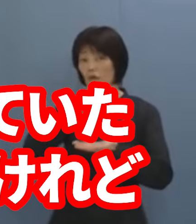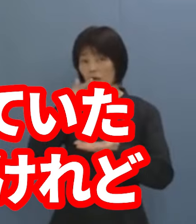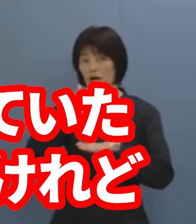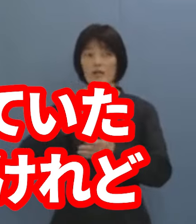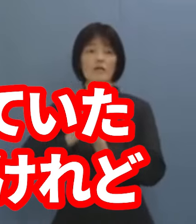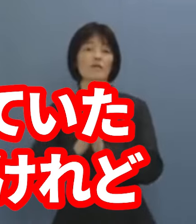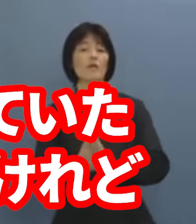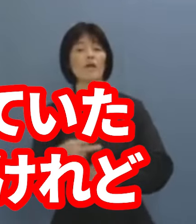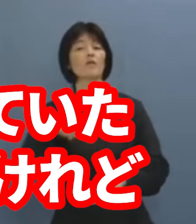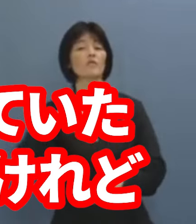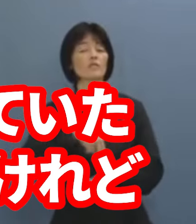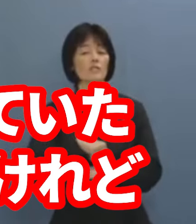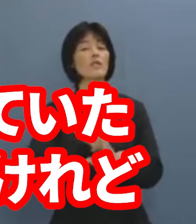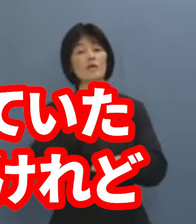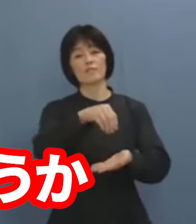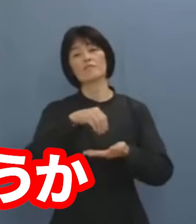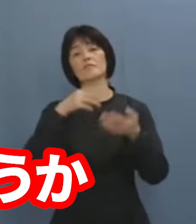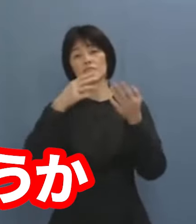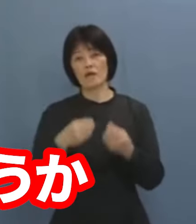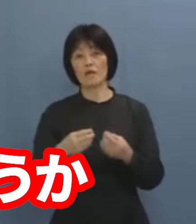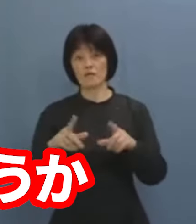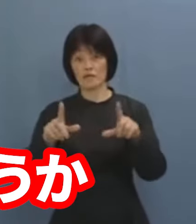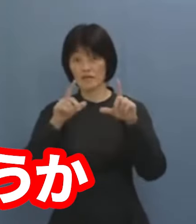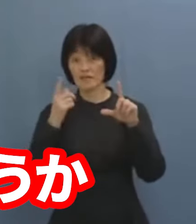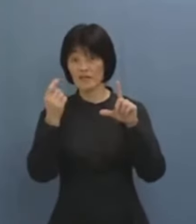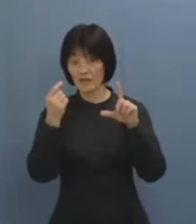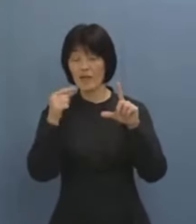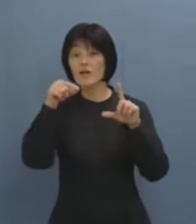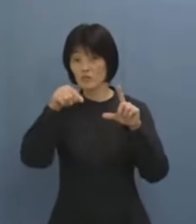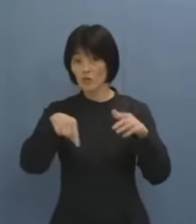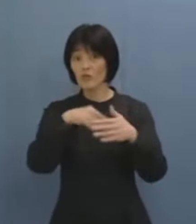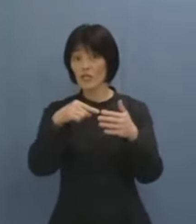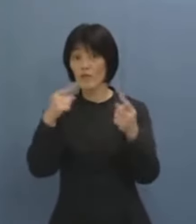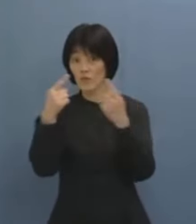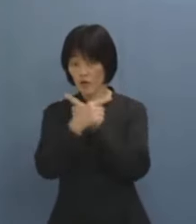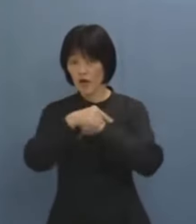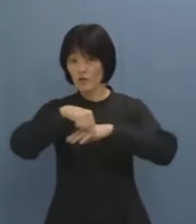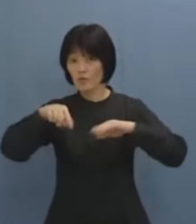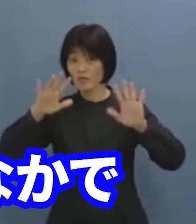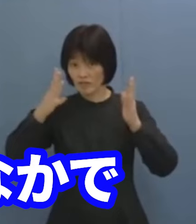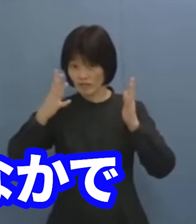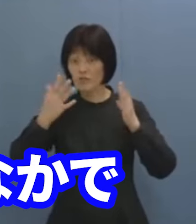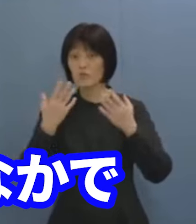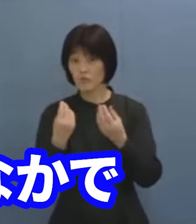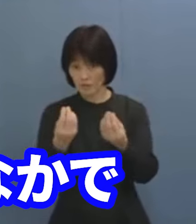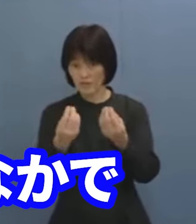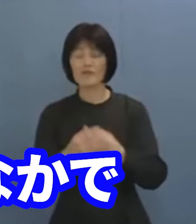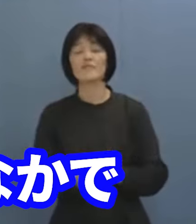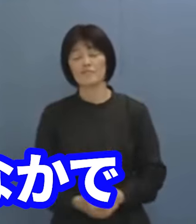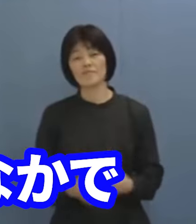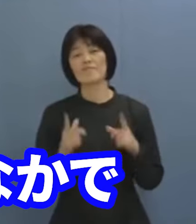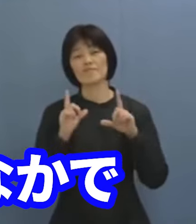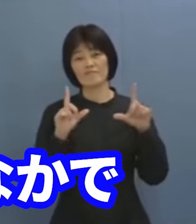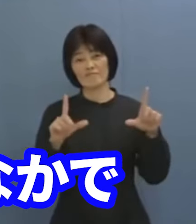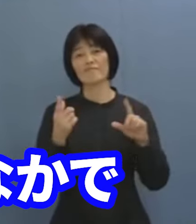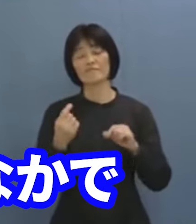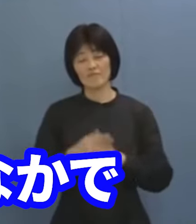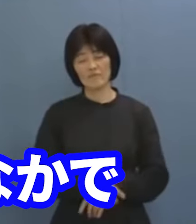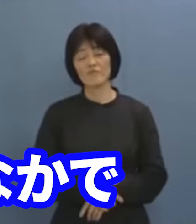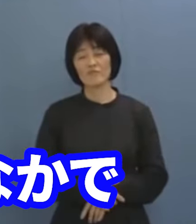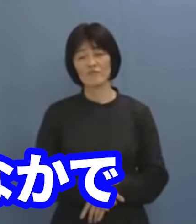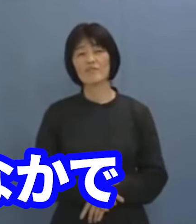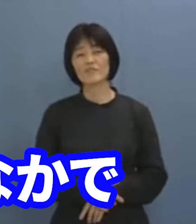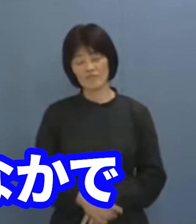受け取っていたという主張もされてますけれども、そのあたりも変わらずということでしょうか。 そうですね、まあ、社交儀礼とかそうい